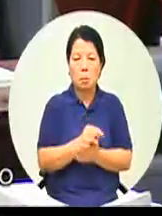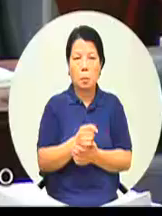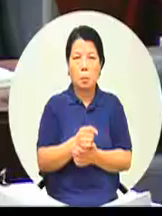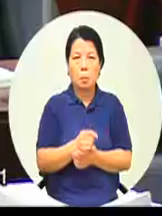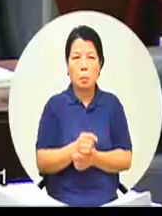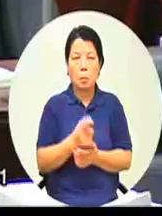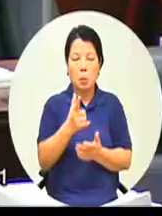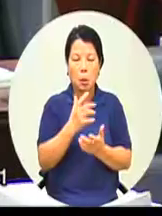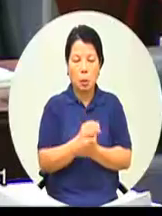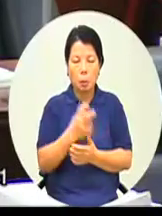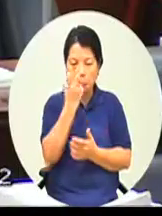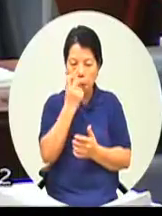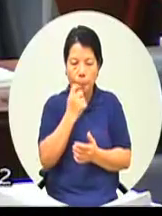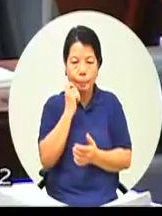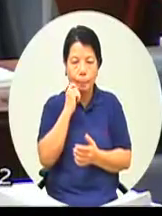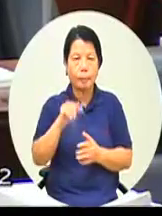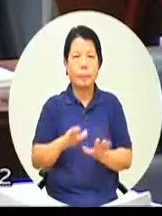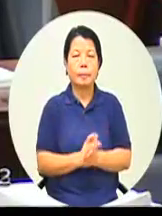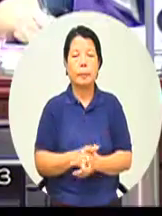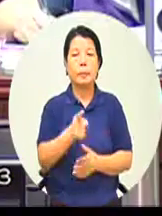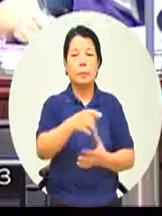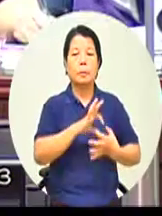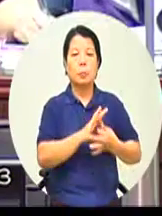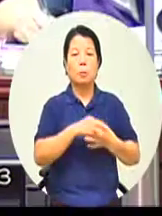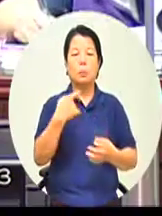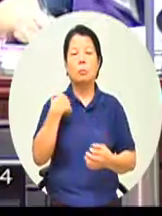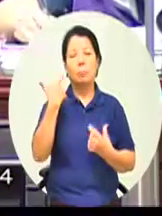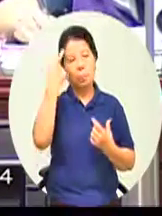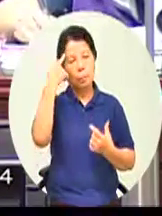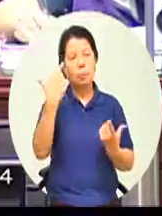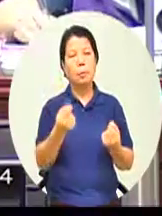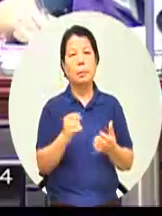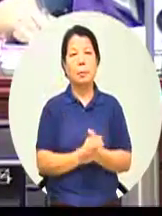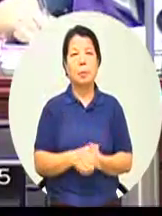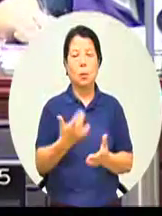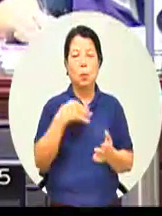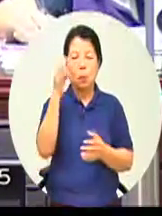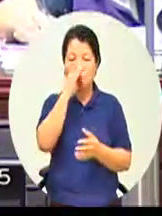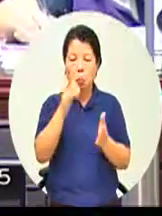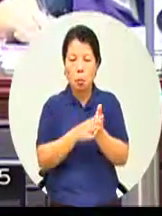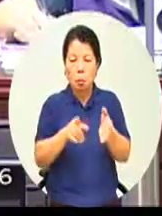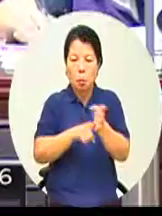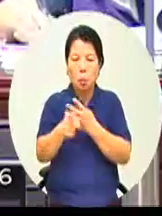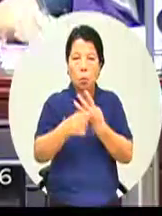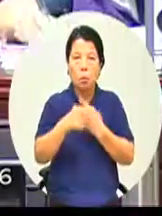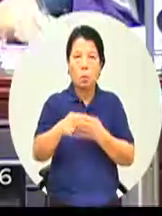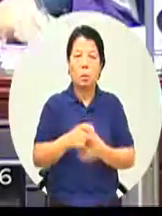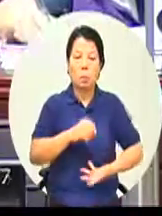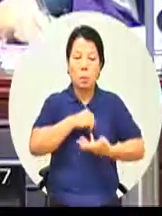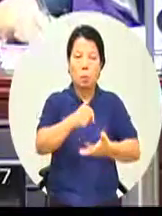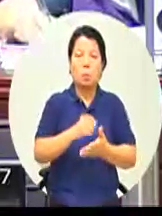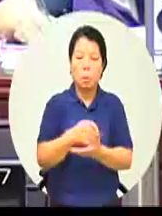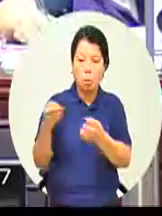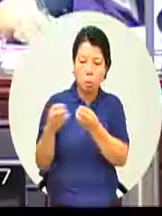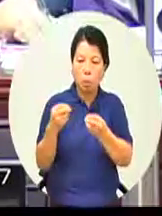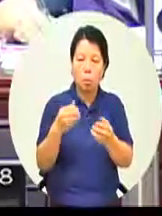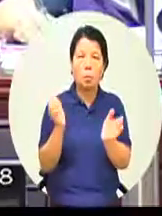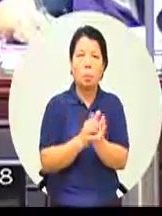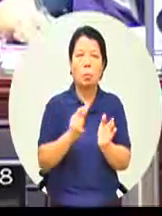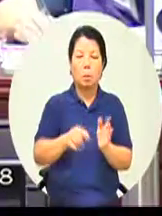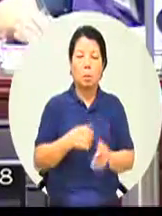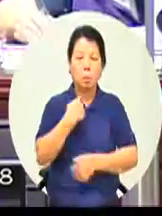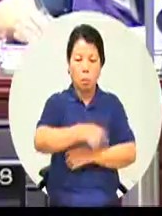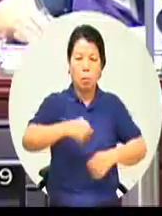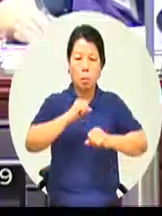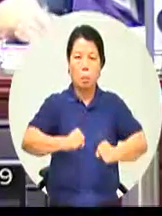验的数据， 对你关心这一题，我们也一样非常关心。所以我们来是寻求专业者的意见，跟专业者讨论完以后，决定健康检